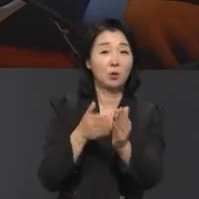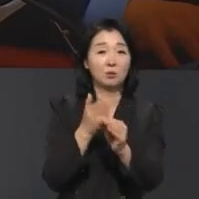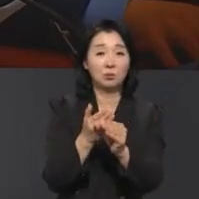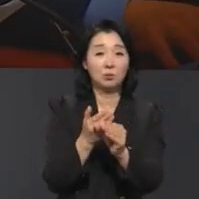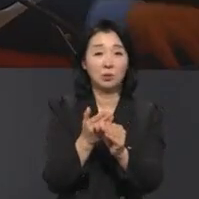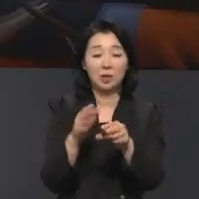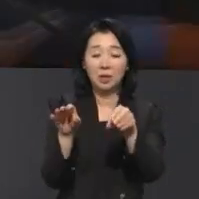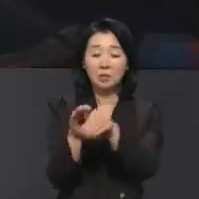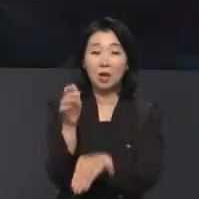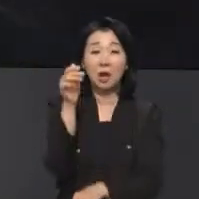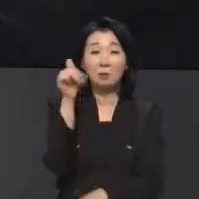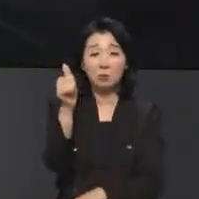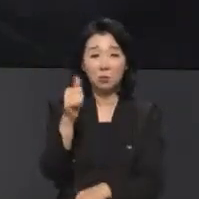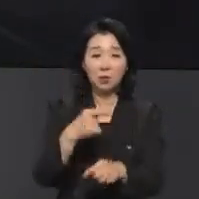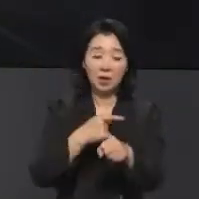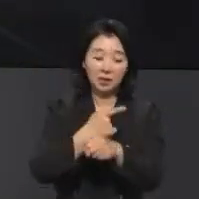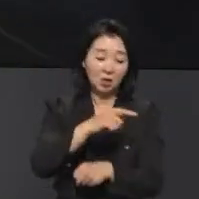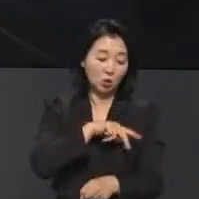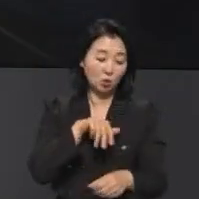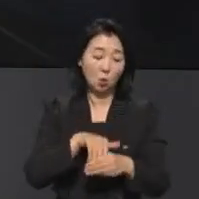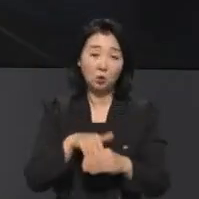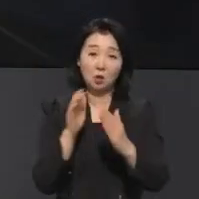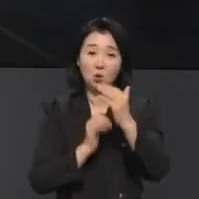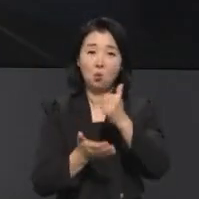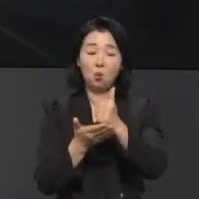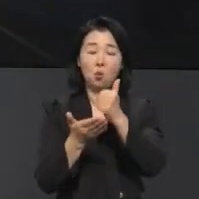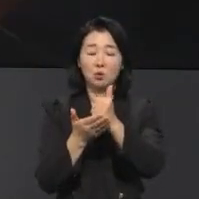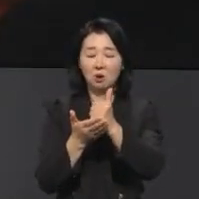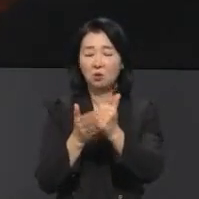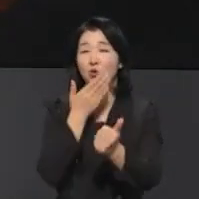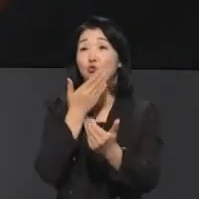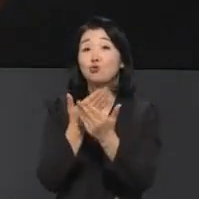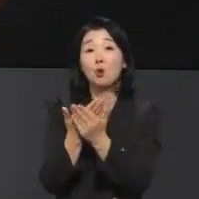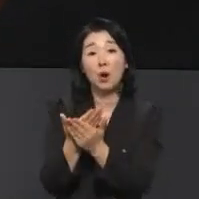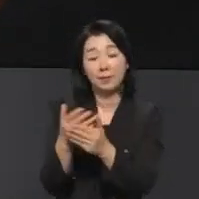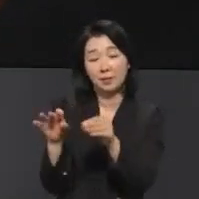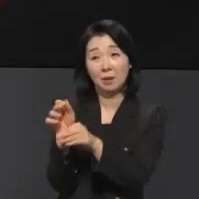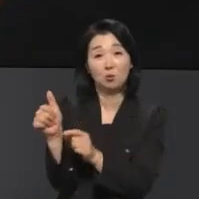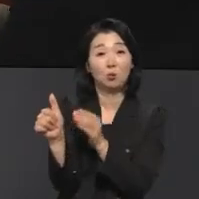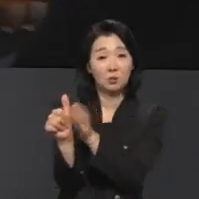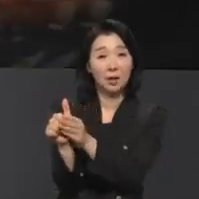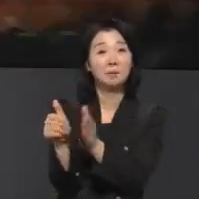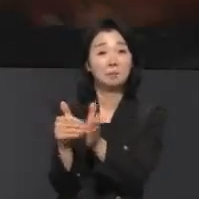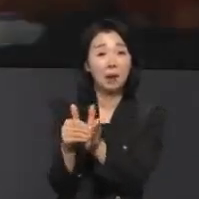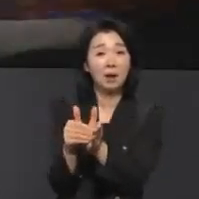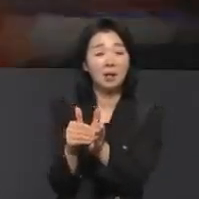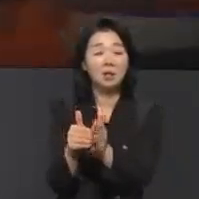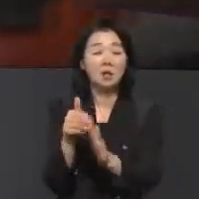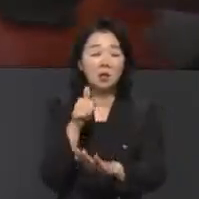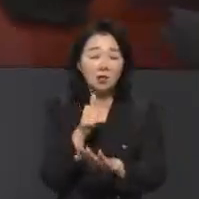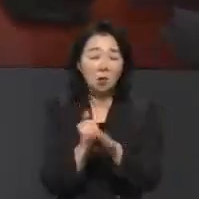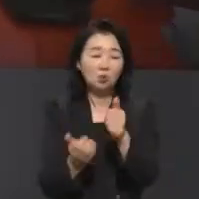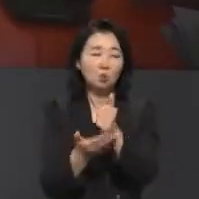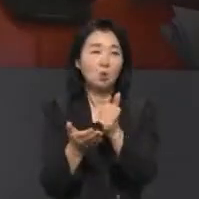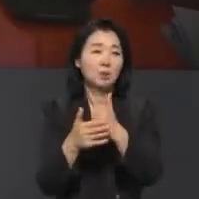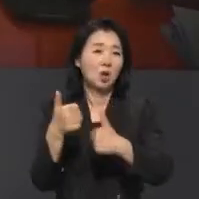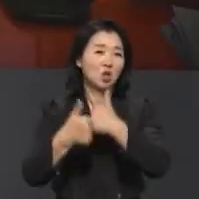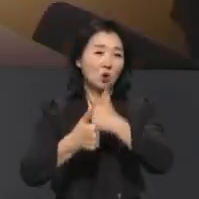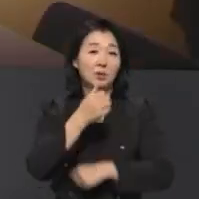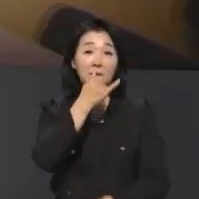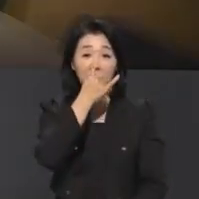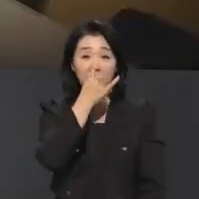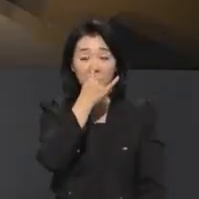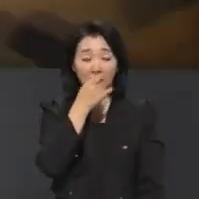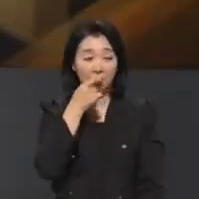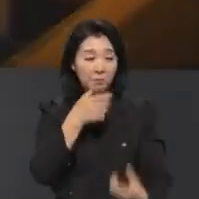있습니다. 사무총장 내년 총선 공천을 좌지우지하는 자리죠. 결국 공천 경쟁으로까지 번지는 모습입니다. 이런